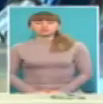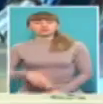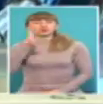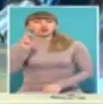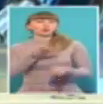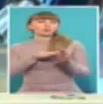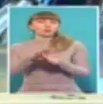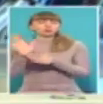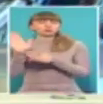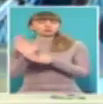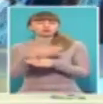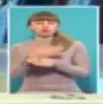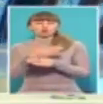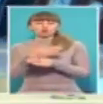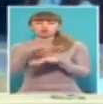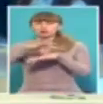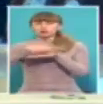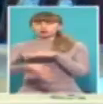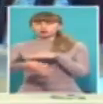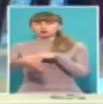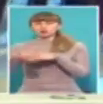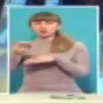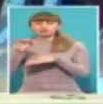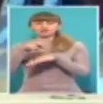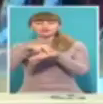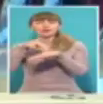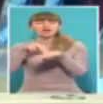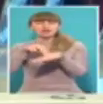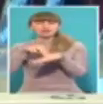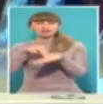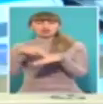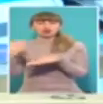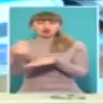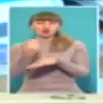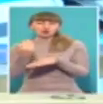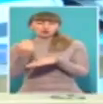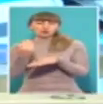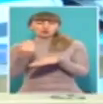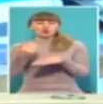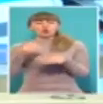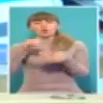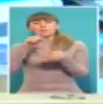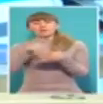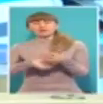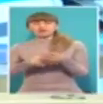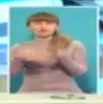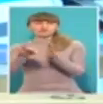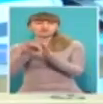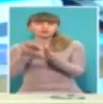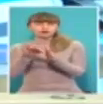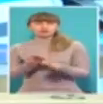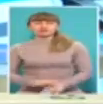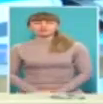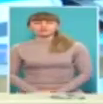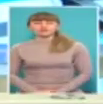Как полностью искоренить пытки из практики уголовно-исполнительной системы? Какую альтернативу выбрать такой мере наказания, как лишение свободы?